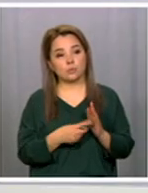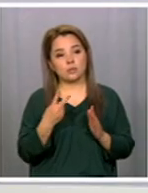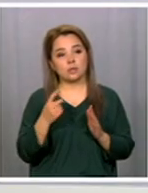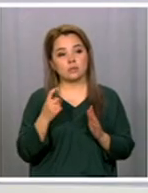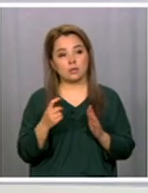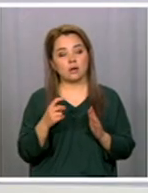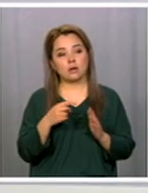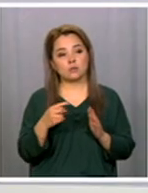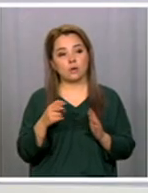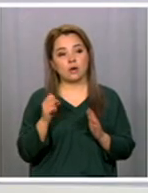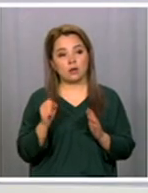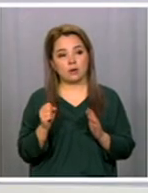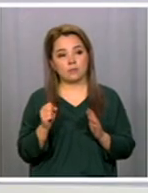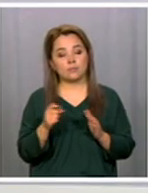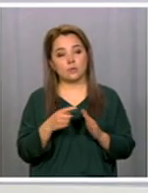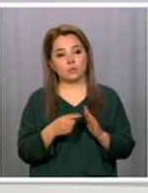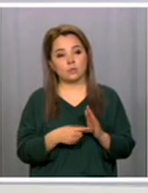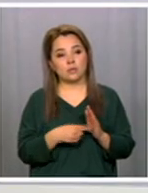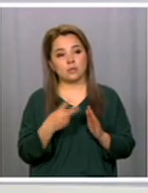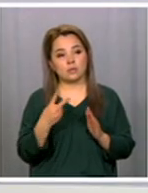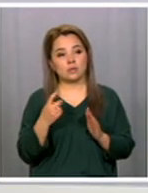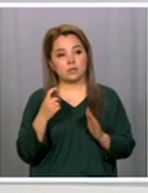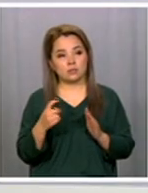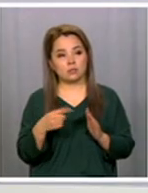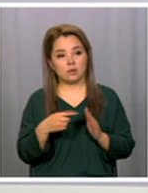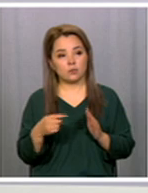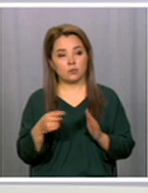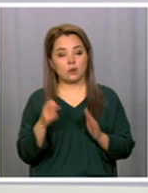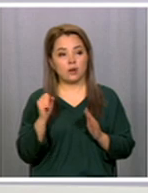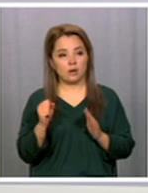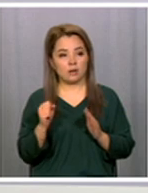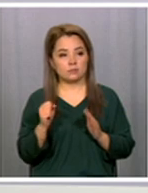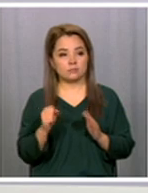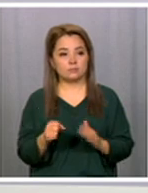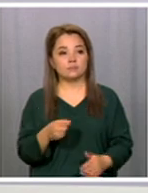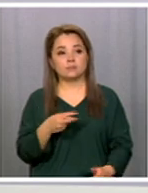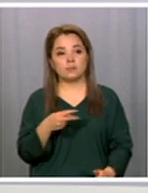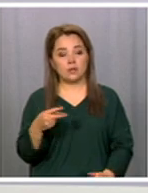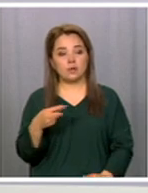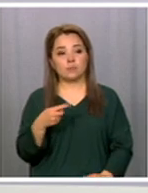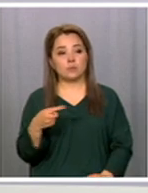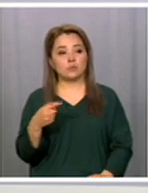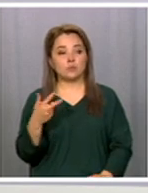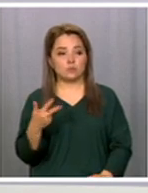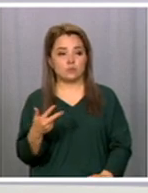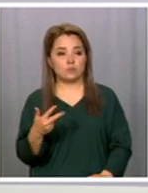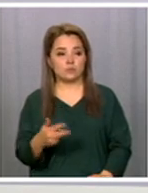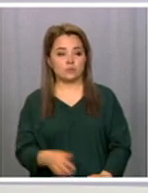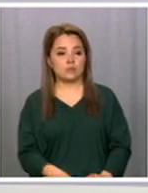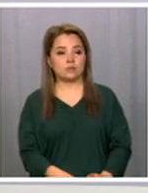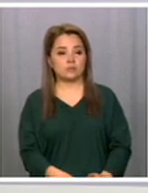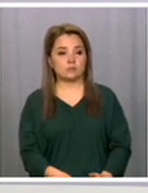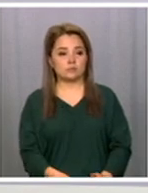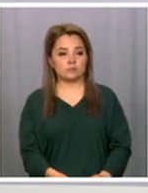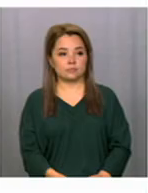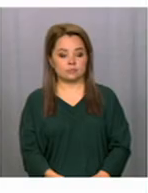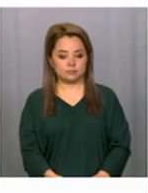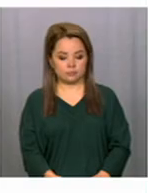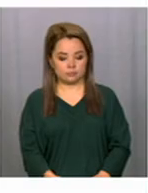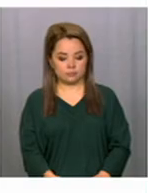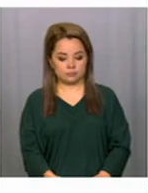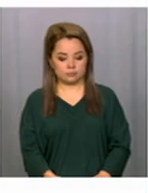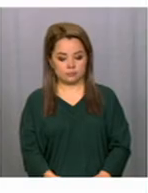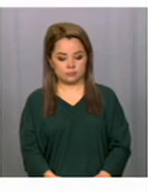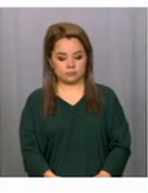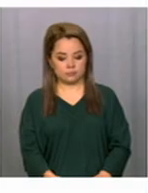2Х азайтылған А бөлінген 2Х азайтылған А. Бөлшекті 2Х азайтылған А-ға қысқартайық.